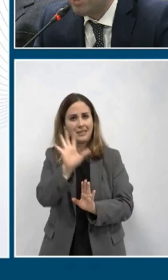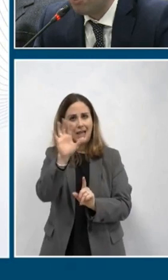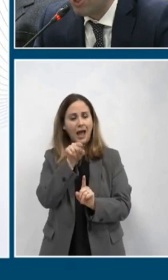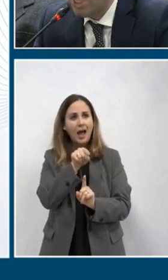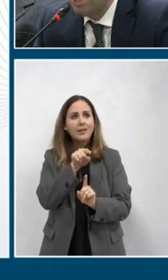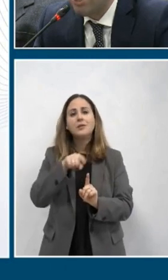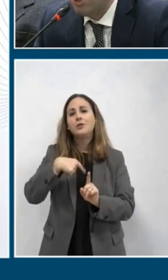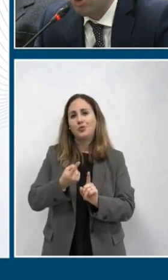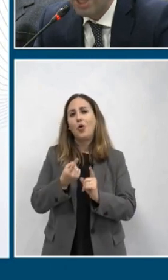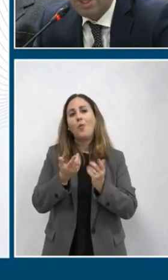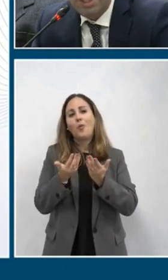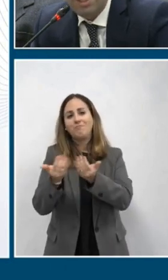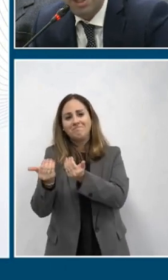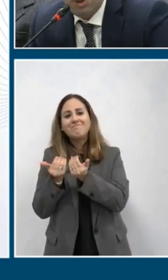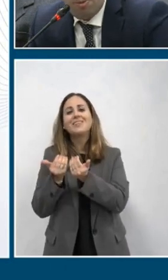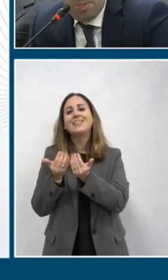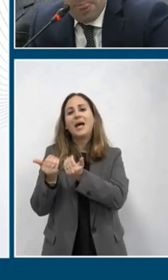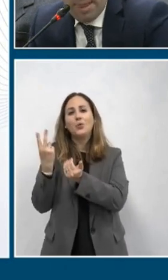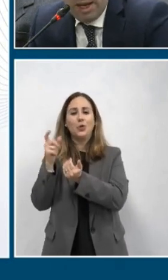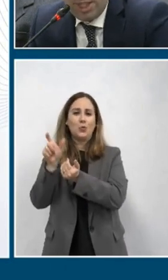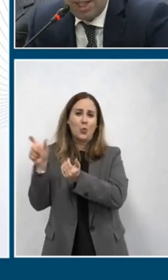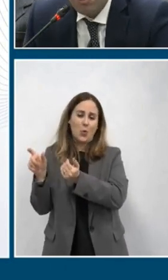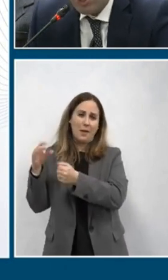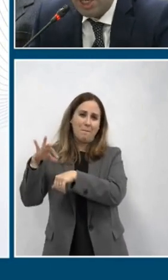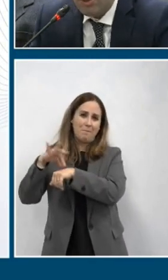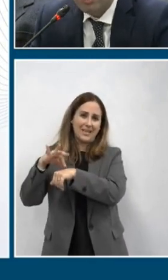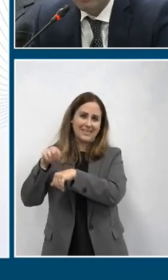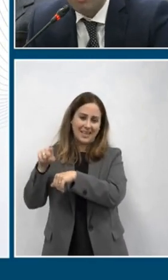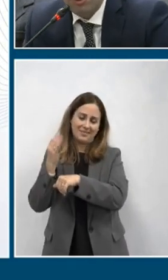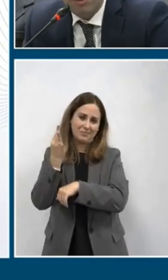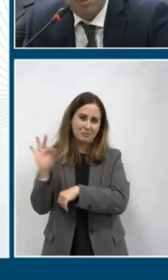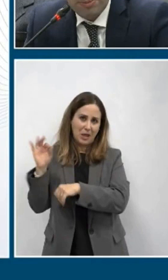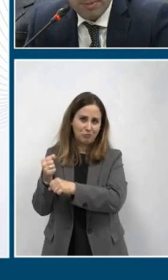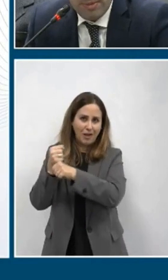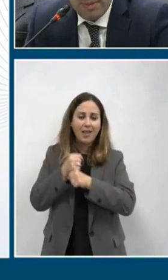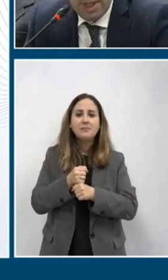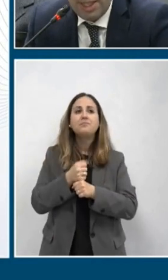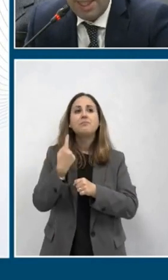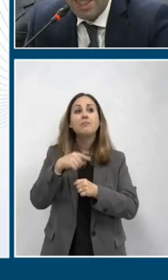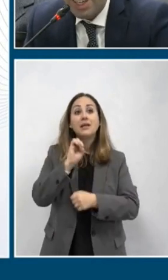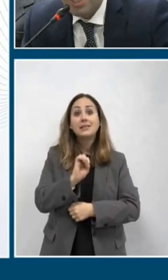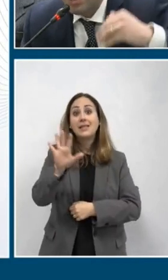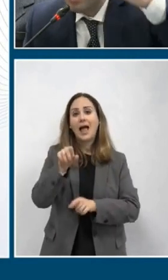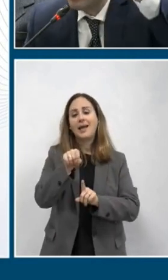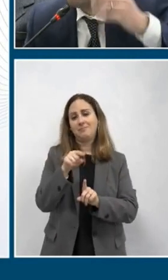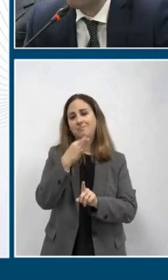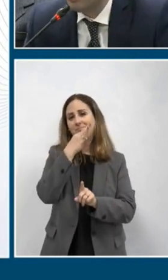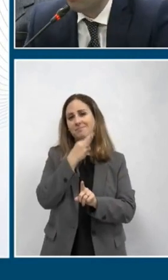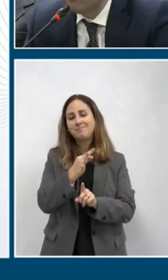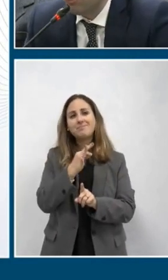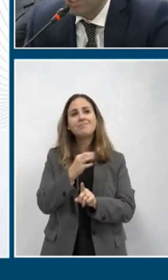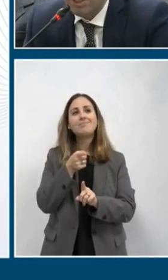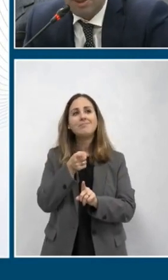due saluti speciali di due pazienti è una SLA speciale questa siamo in realtà